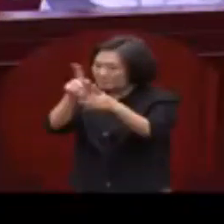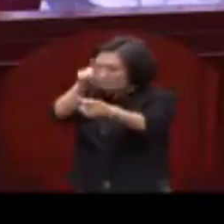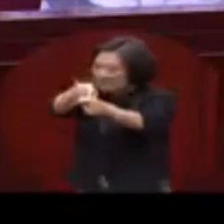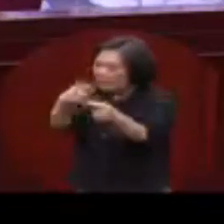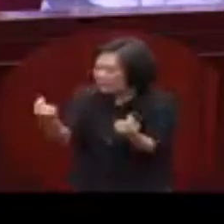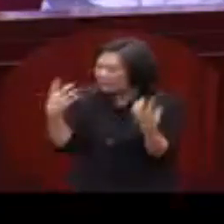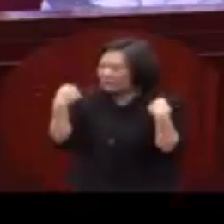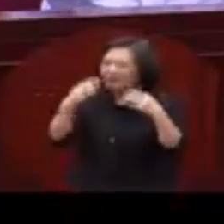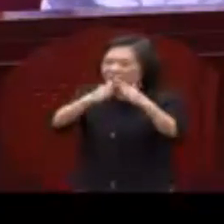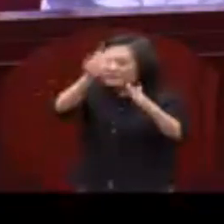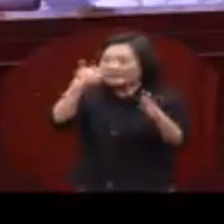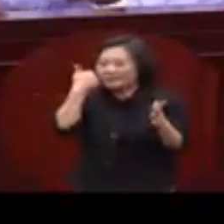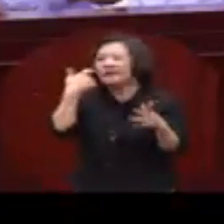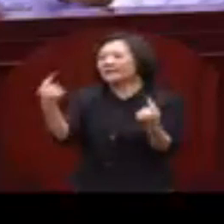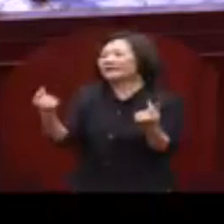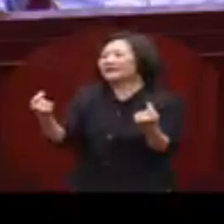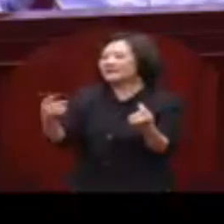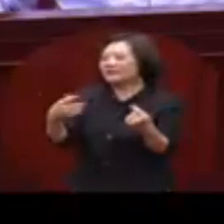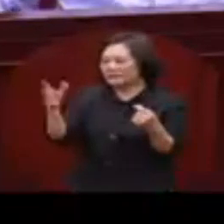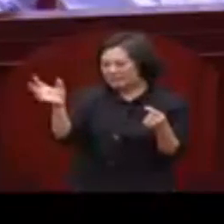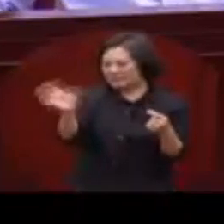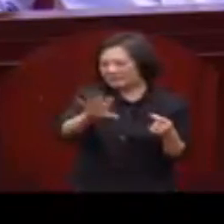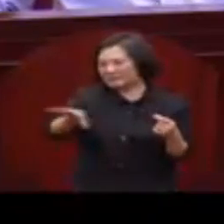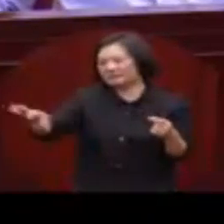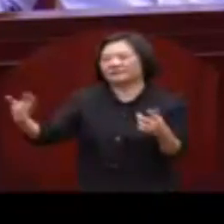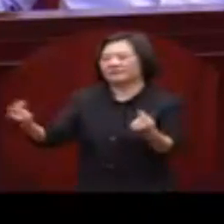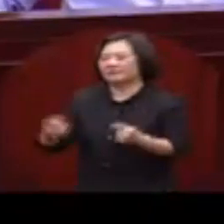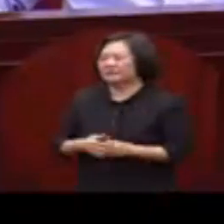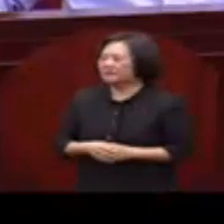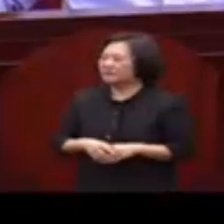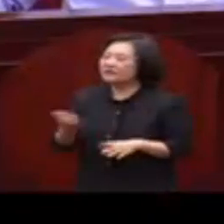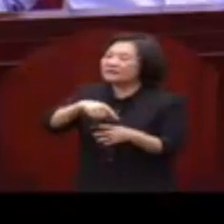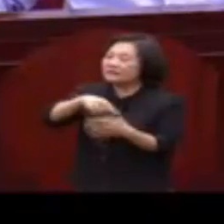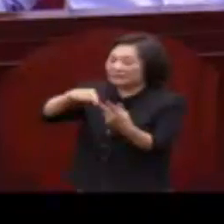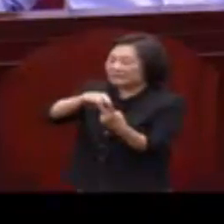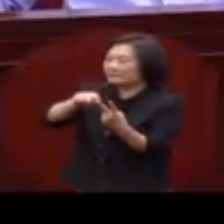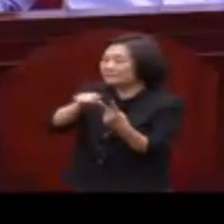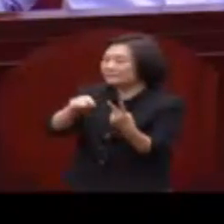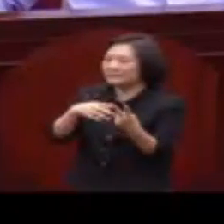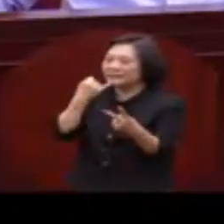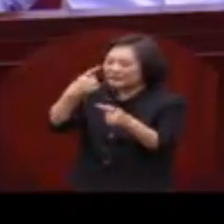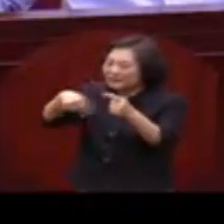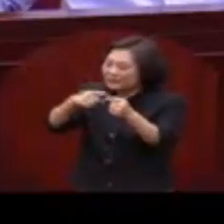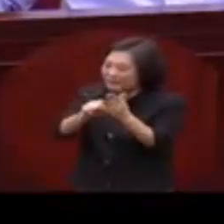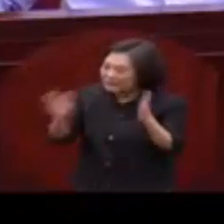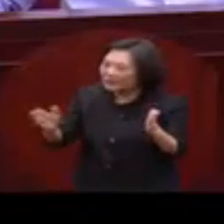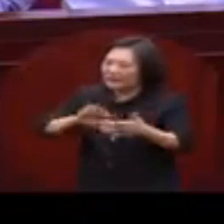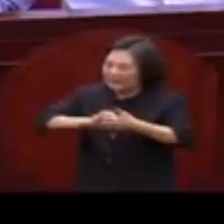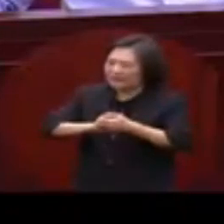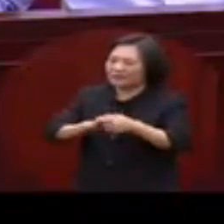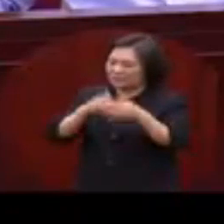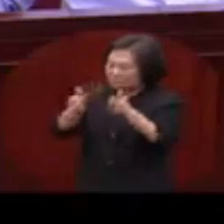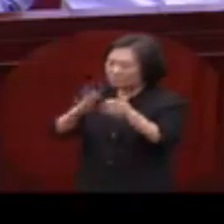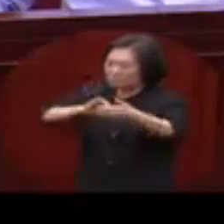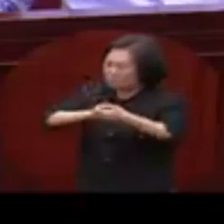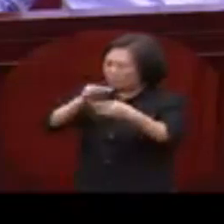谁当市长就按照这个方向继续走下去。所以我认为TOD EOD 是在一年内要搞定，把大方